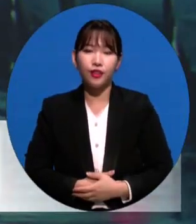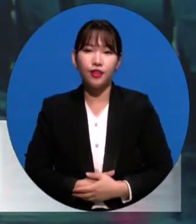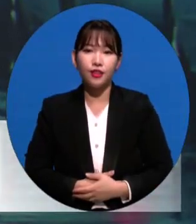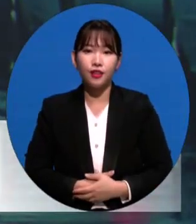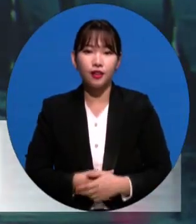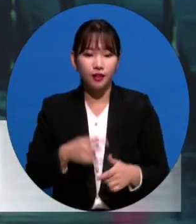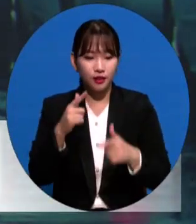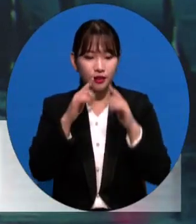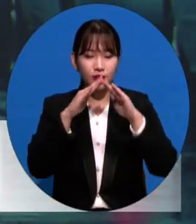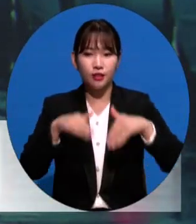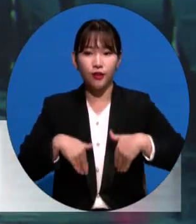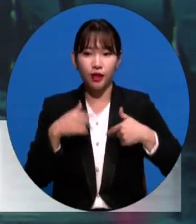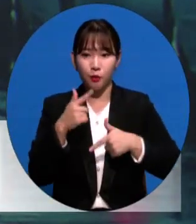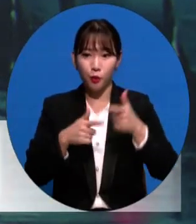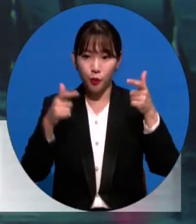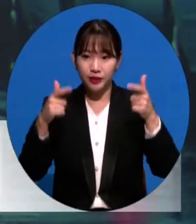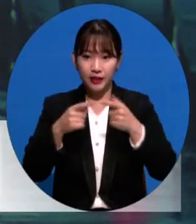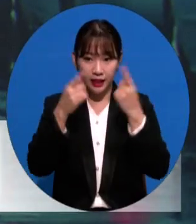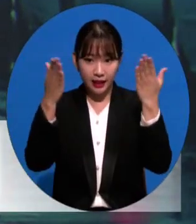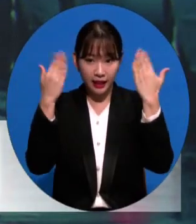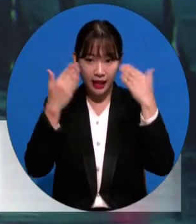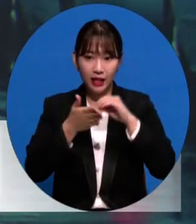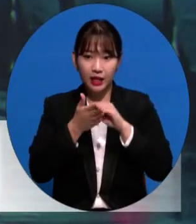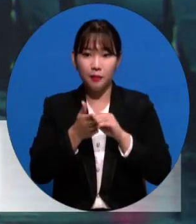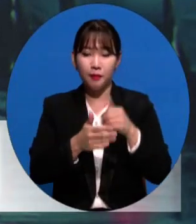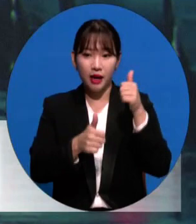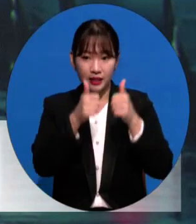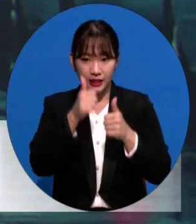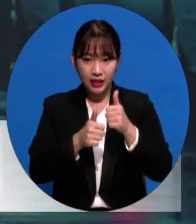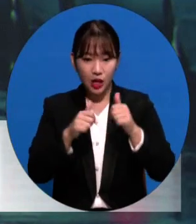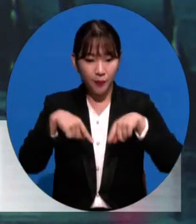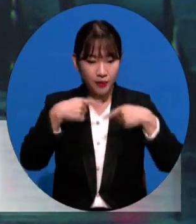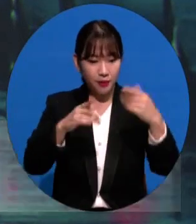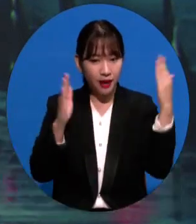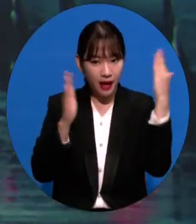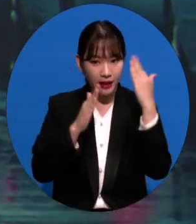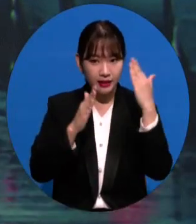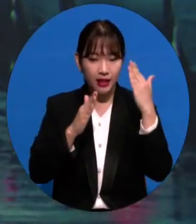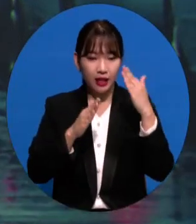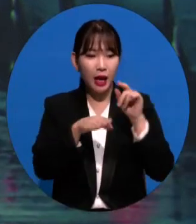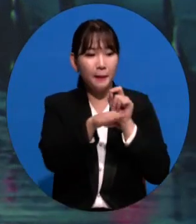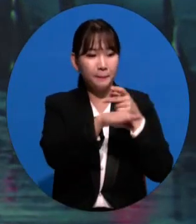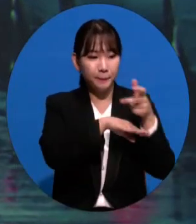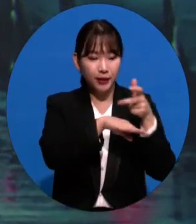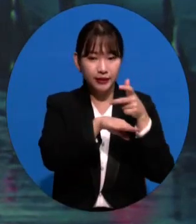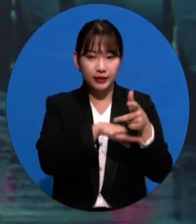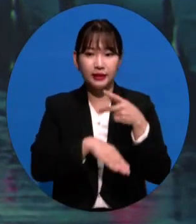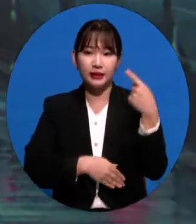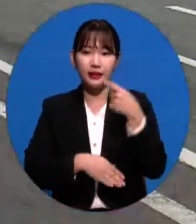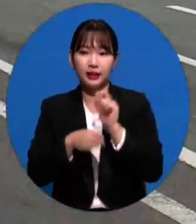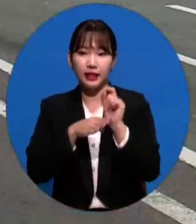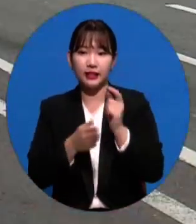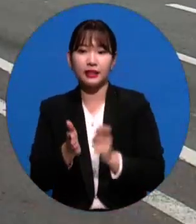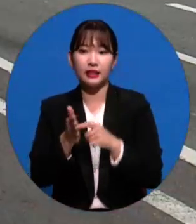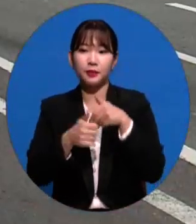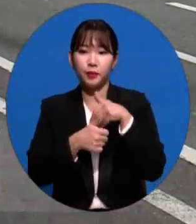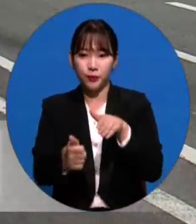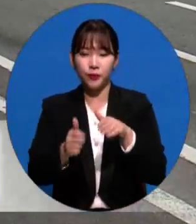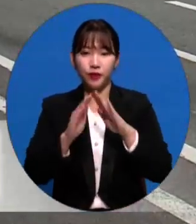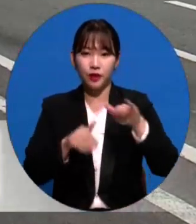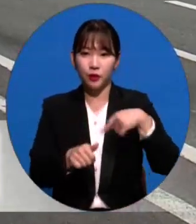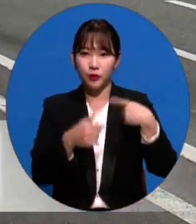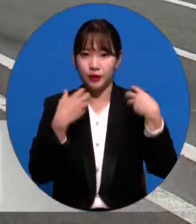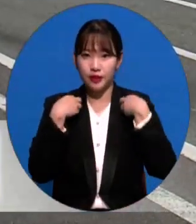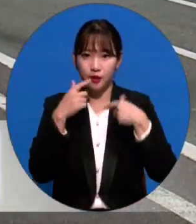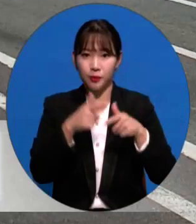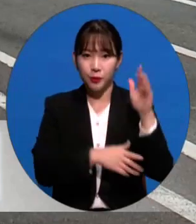이런 상황에서 전라남도가 목포권 대학 수능 수험생 수송에 임차 버스와 천원 택시를 긴급 투입합니다. 도는